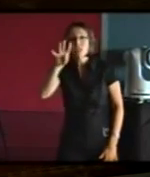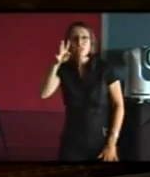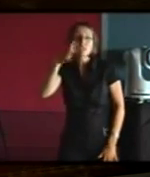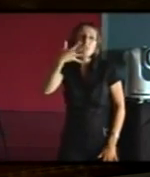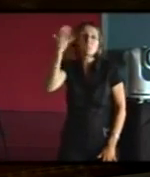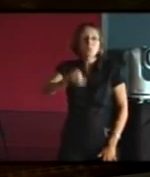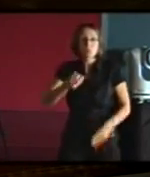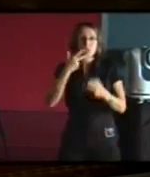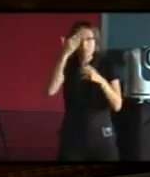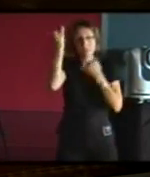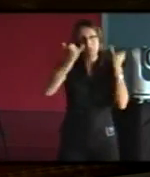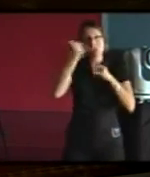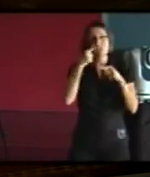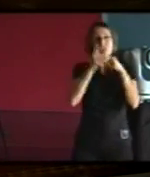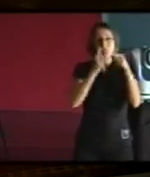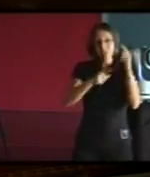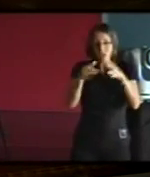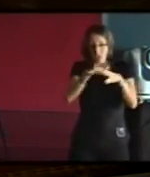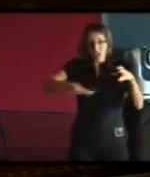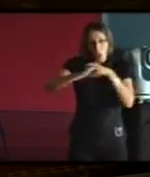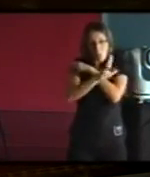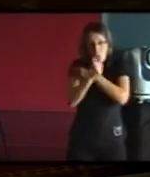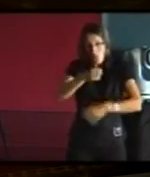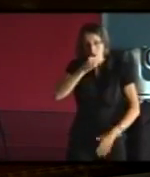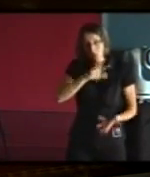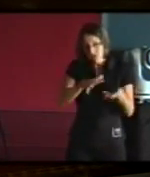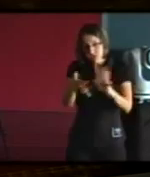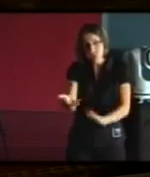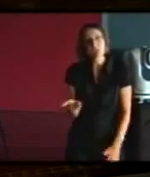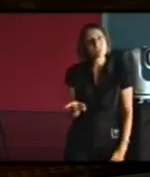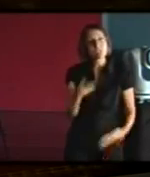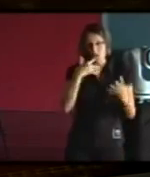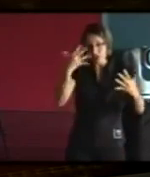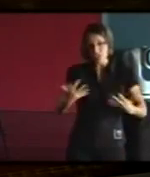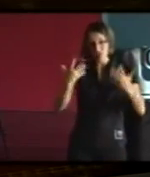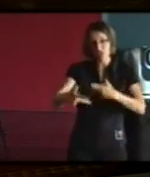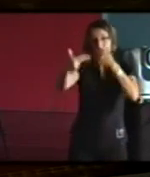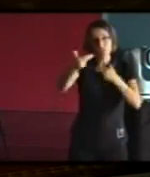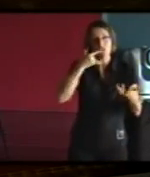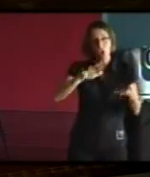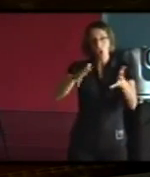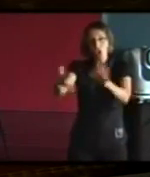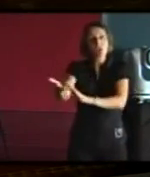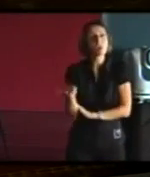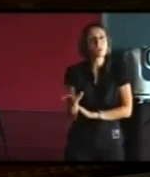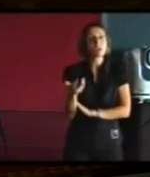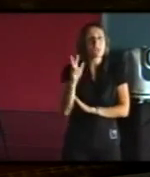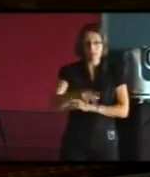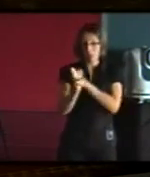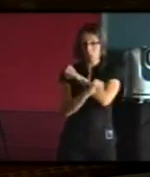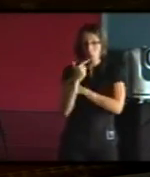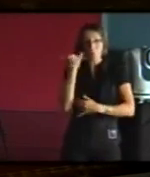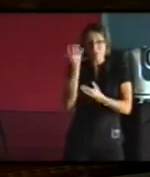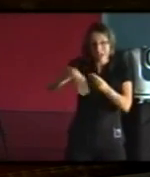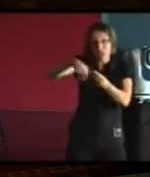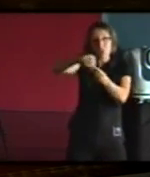qui est obsolète, oui, en 10 ans, vous avez... Donc, et comme on n'a plus besoin de mètres carrés supplémentaires de bureaux,